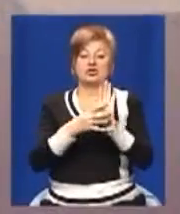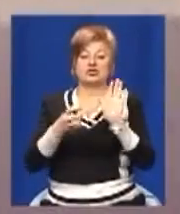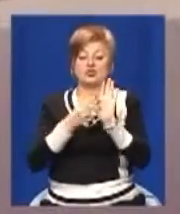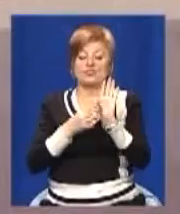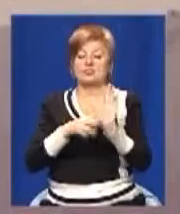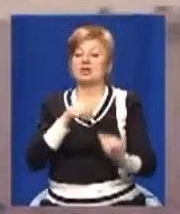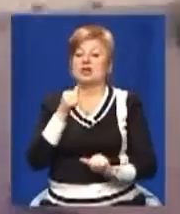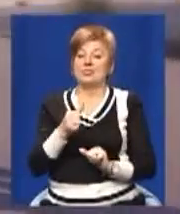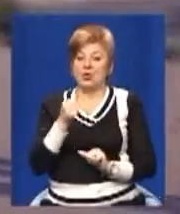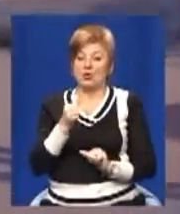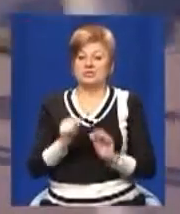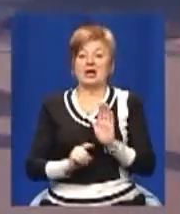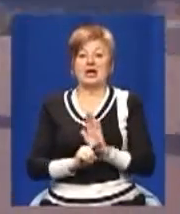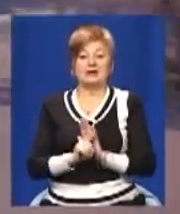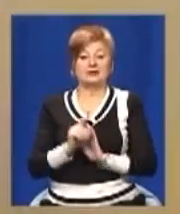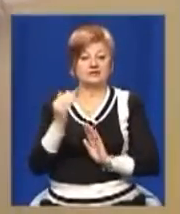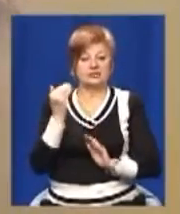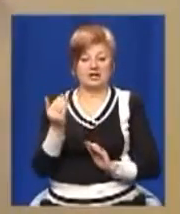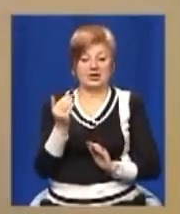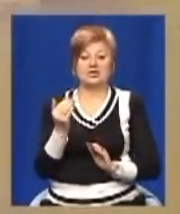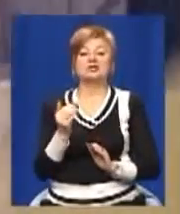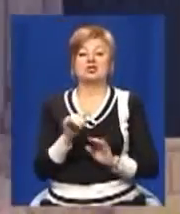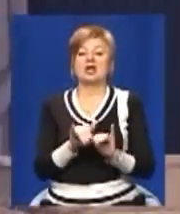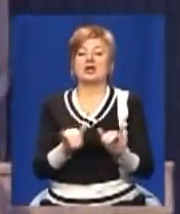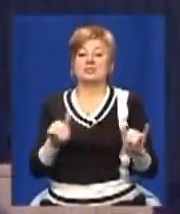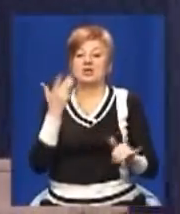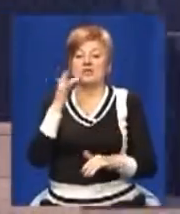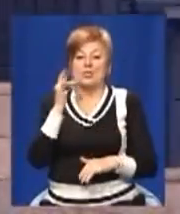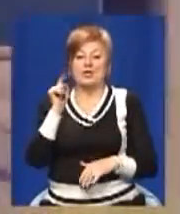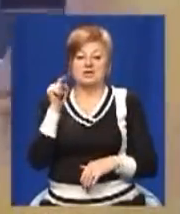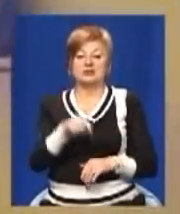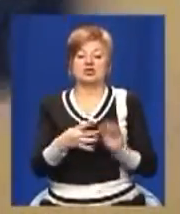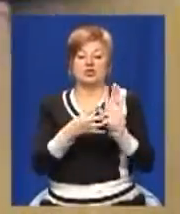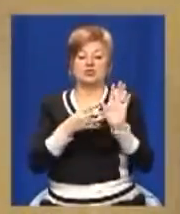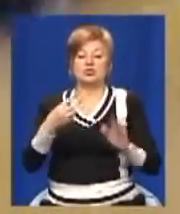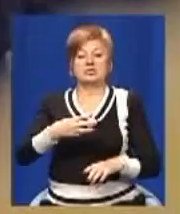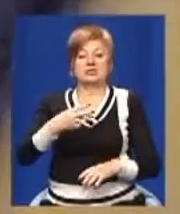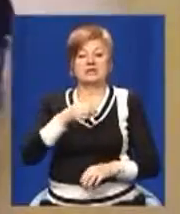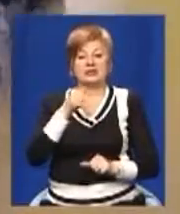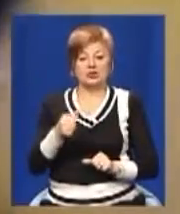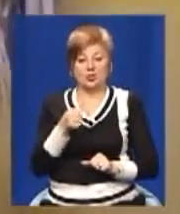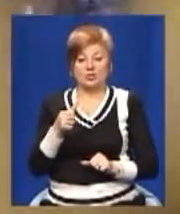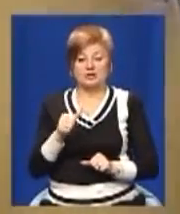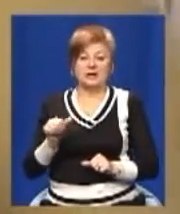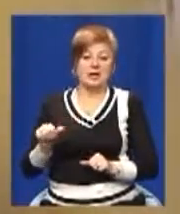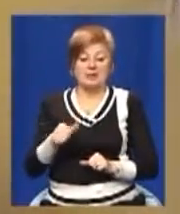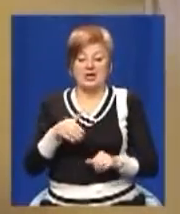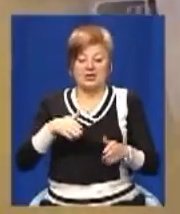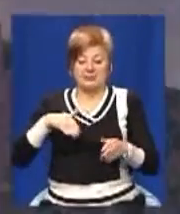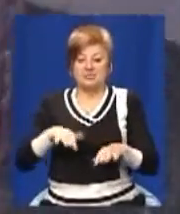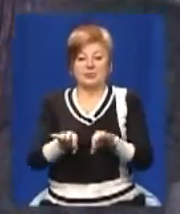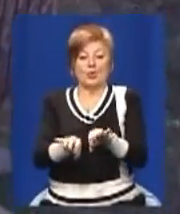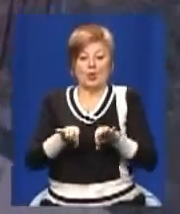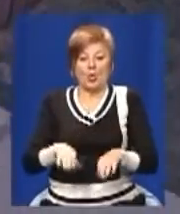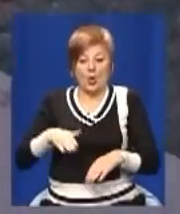1980-х роках, той час як в США цей спорт почав розвиватися з 1930-х років. Перші скейтборди